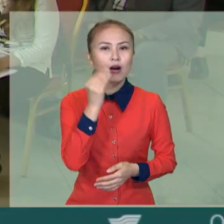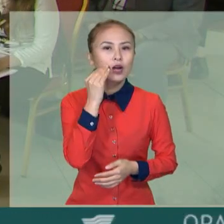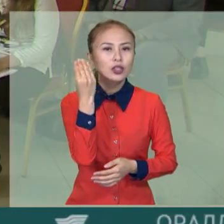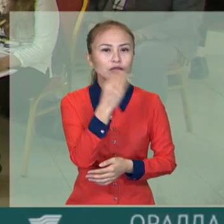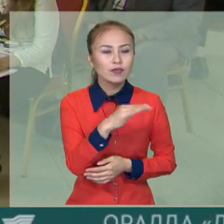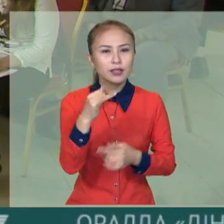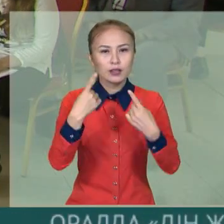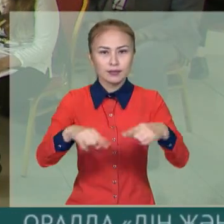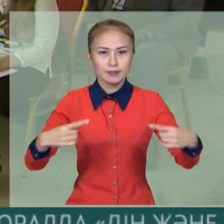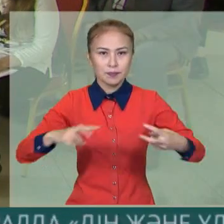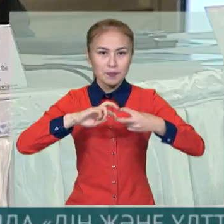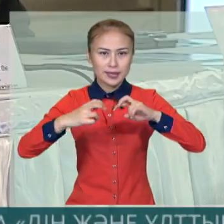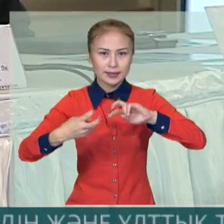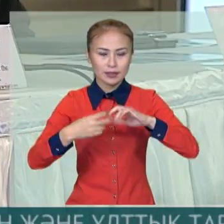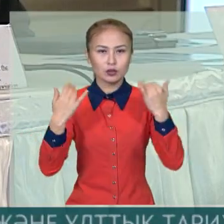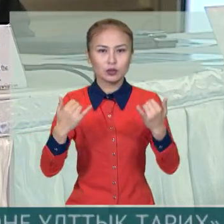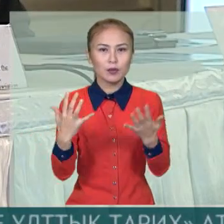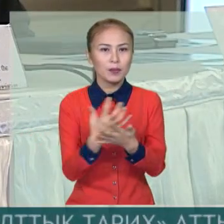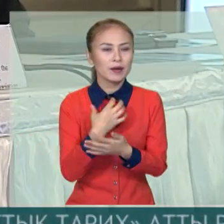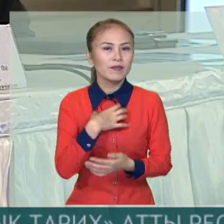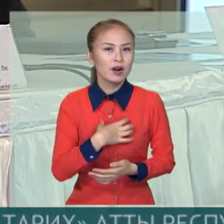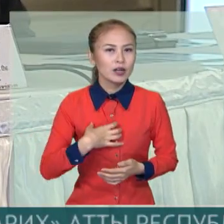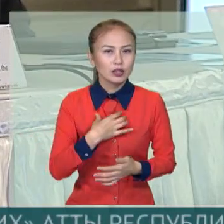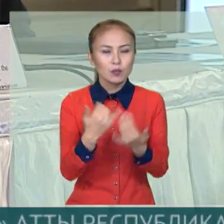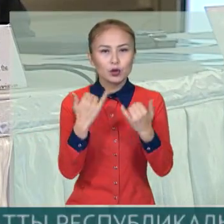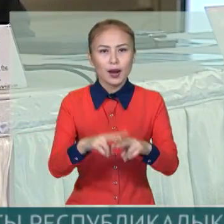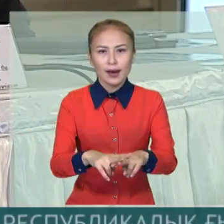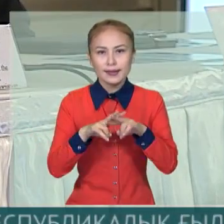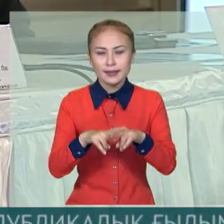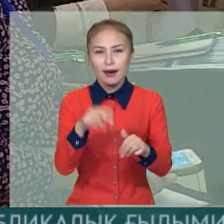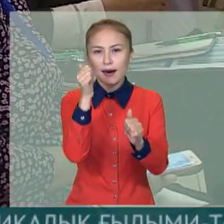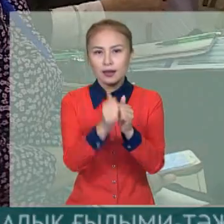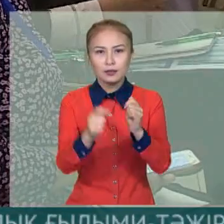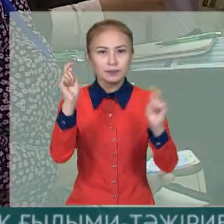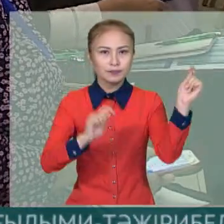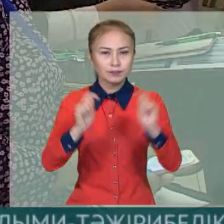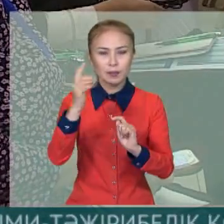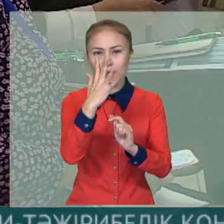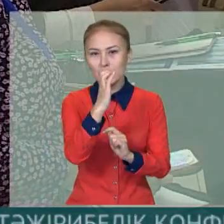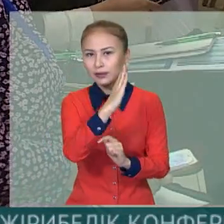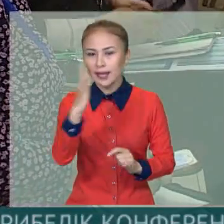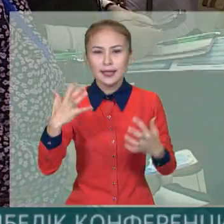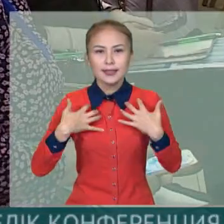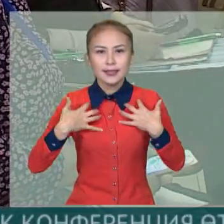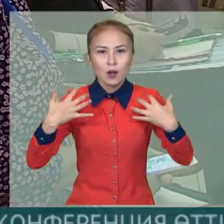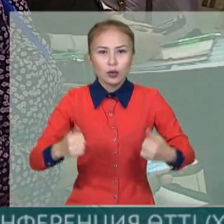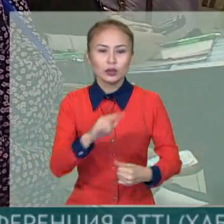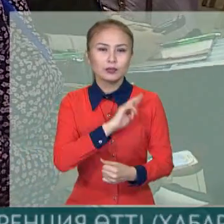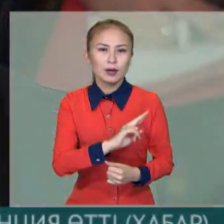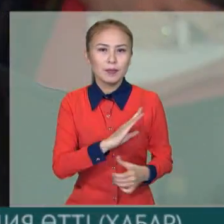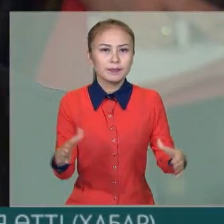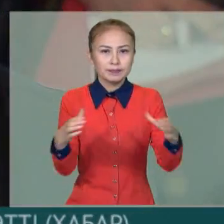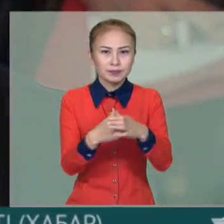өзекті мәселелердің бірі. Осы орайда бүгін Астанада еліміздің әр өңірінен келген 500-ден астам денсаулық сақтау саласының қызметкерлері бас